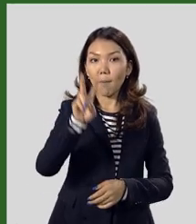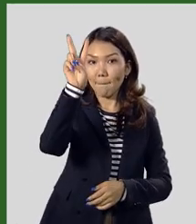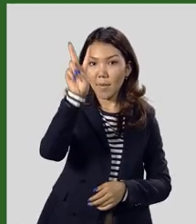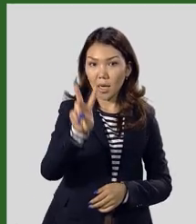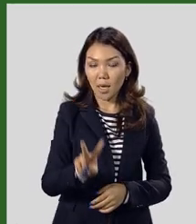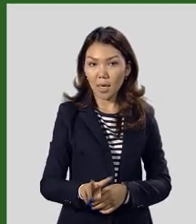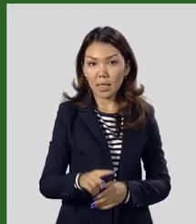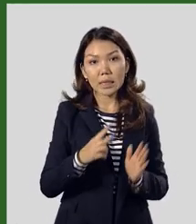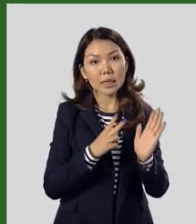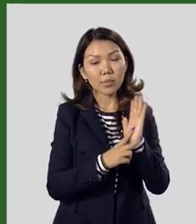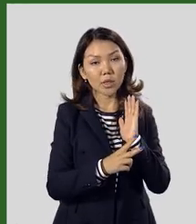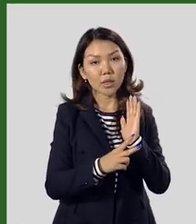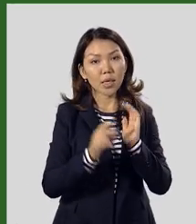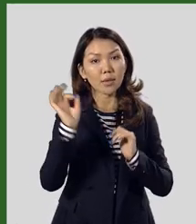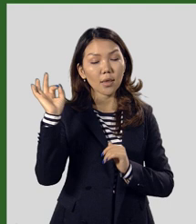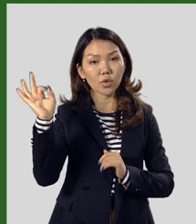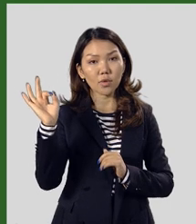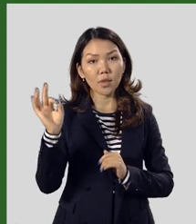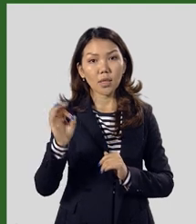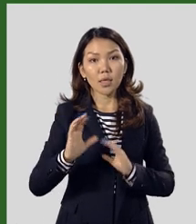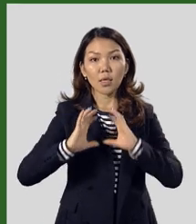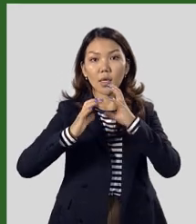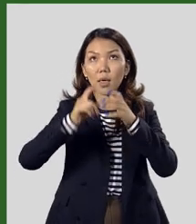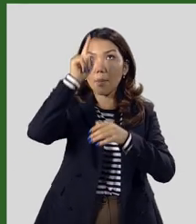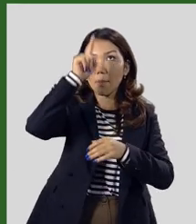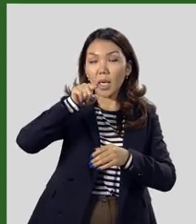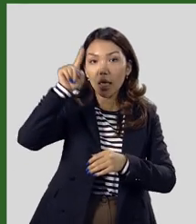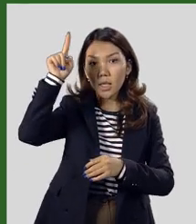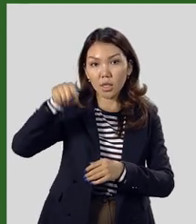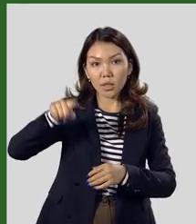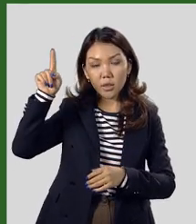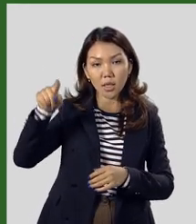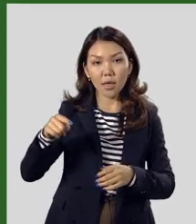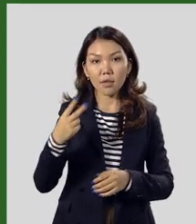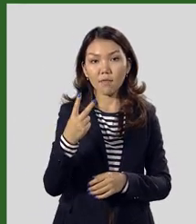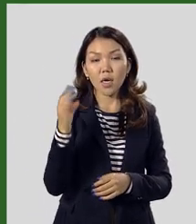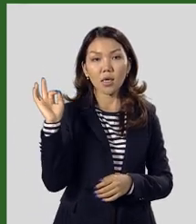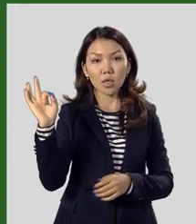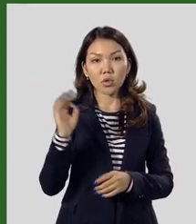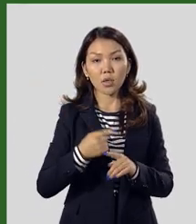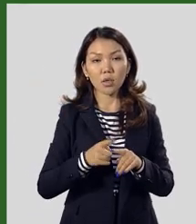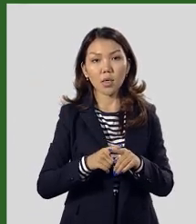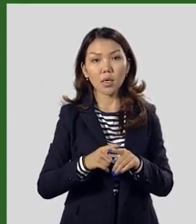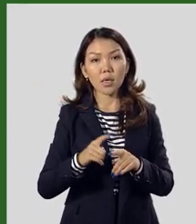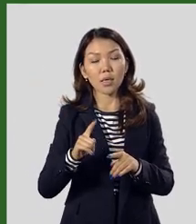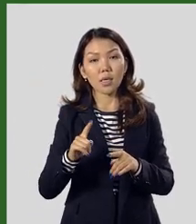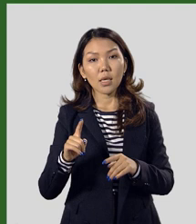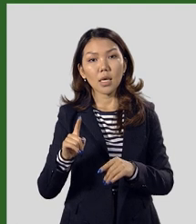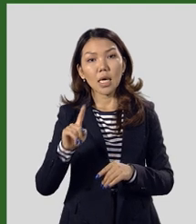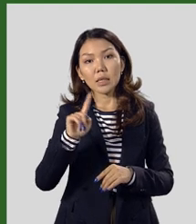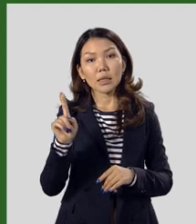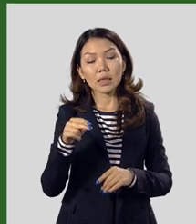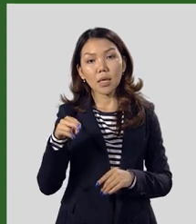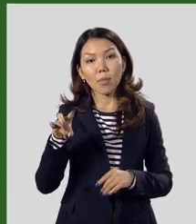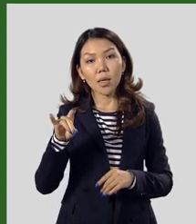градусов и меридиан 2 градуса. То есть это западнее от нулевого